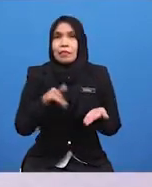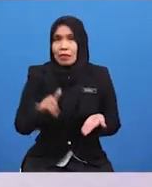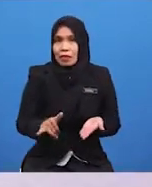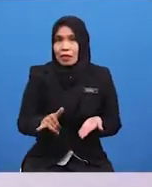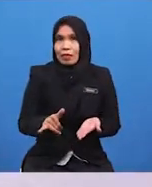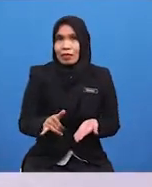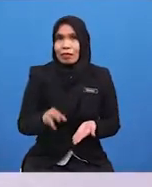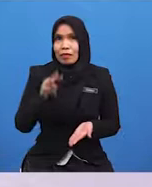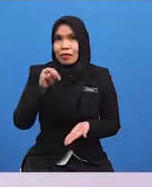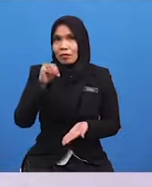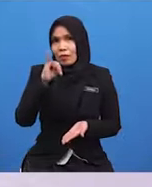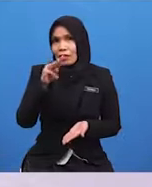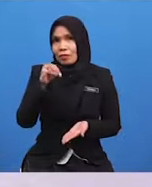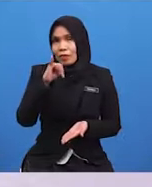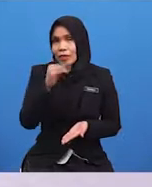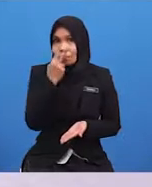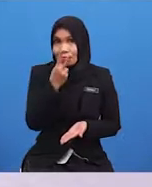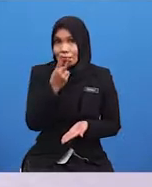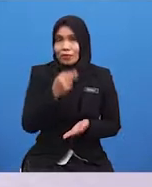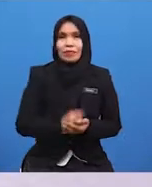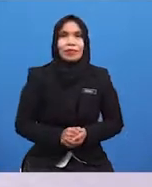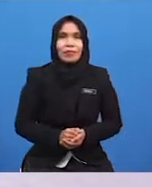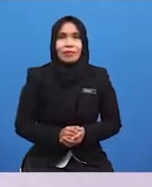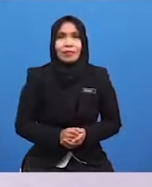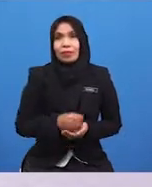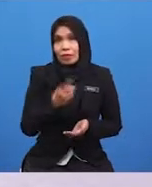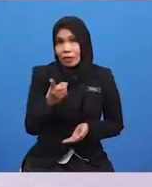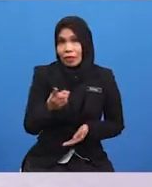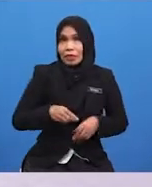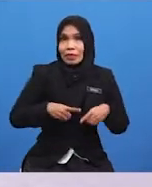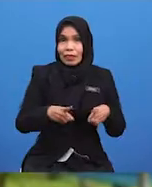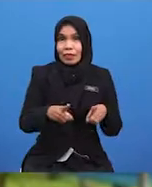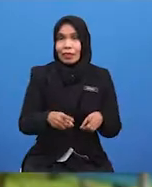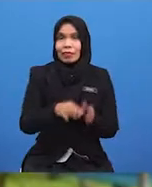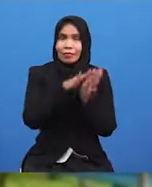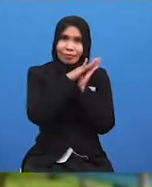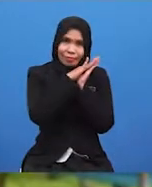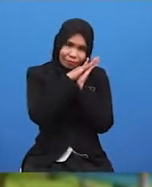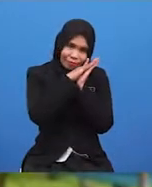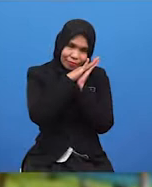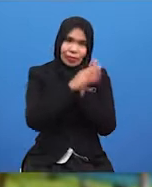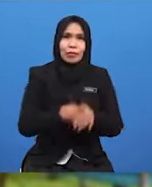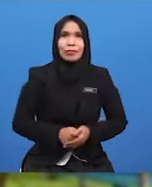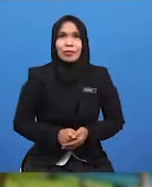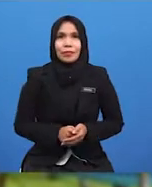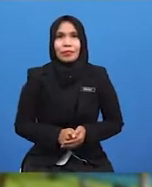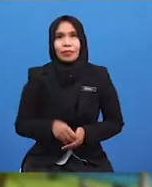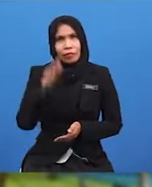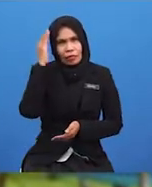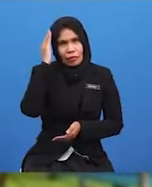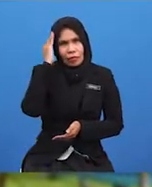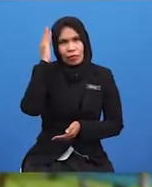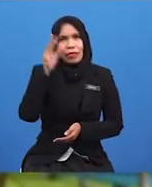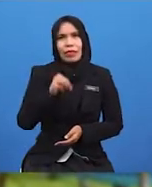gambar ini saya tahu ceguk Dia sedang tidur tahu tak Mimi Berapa jam